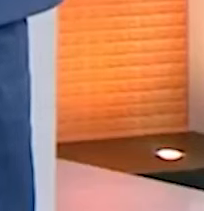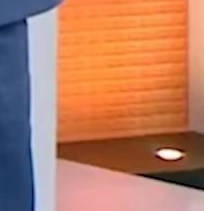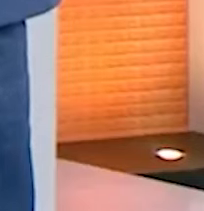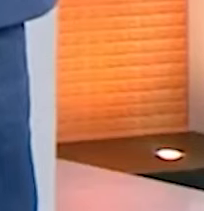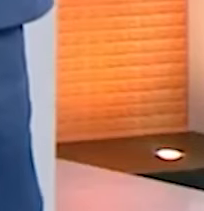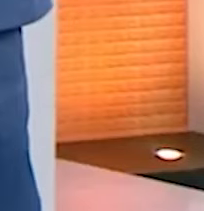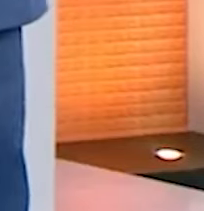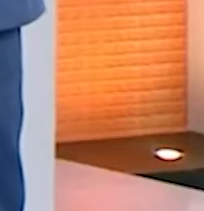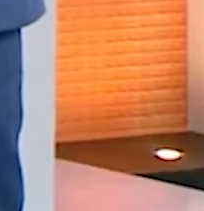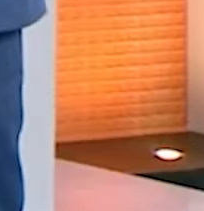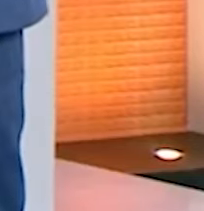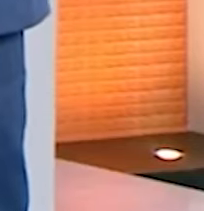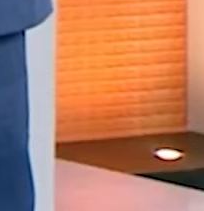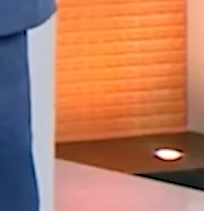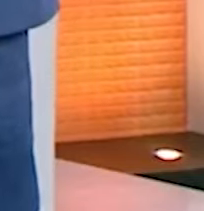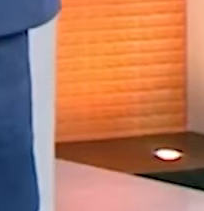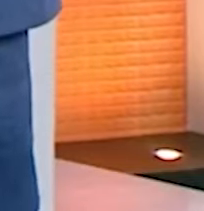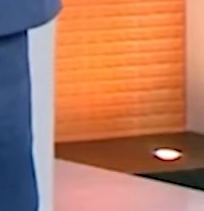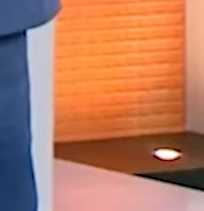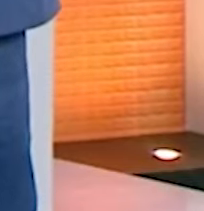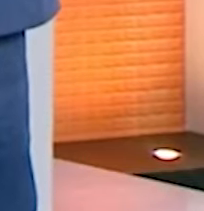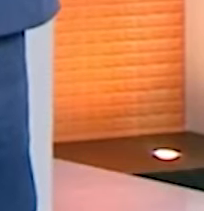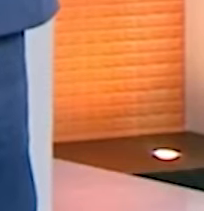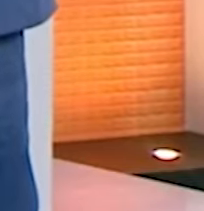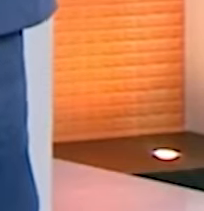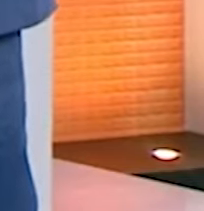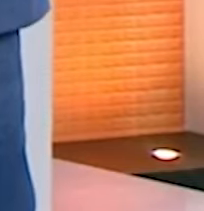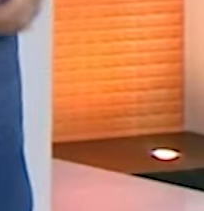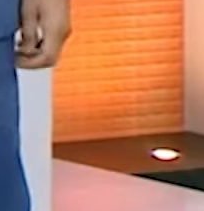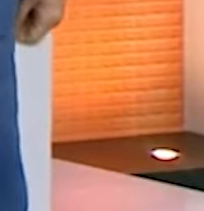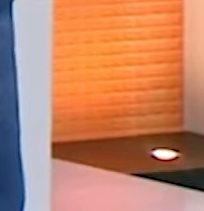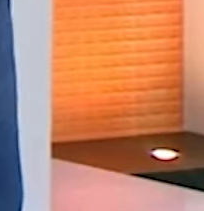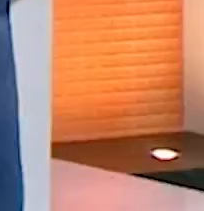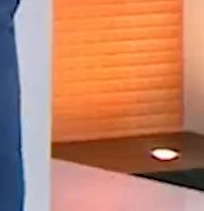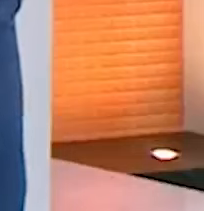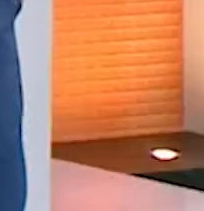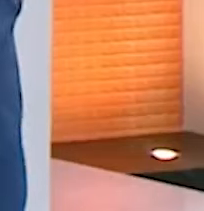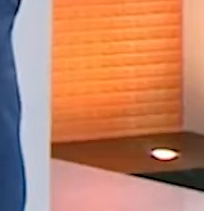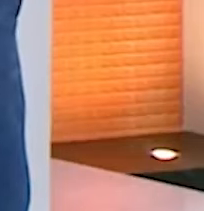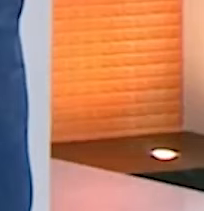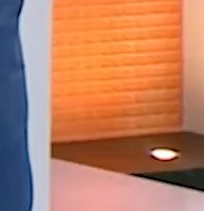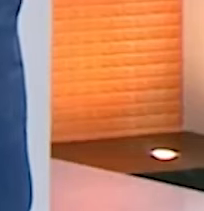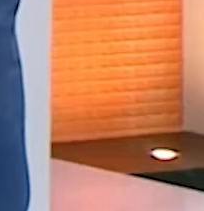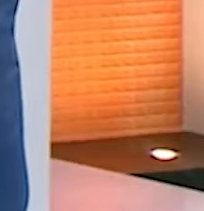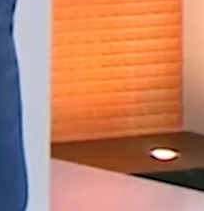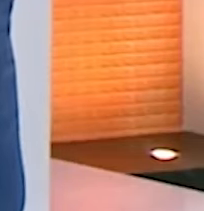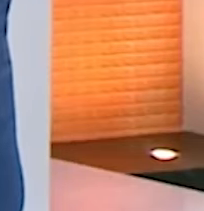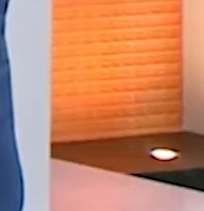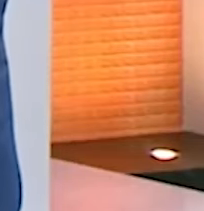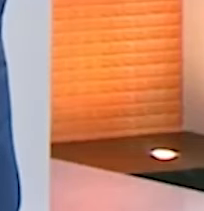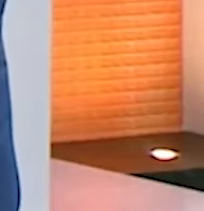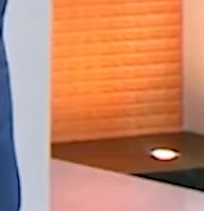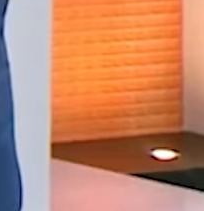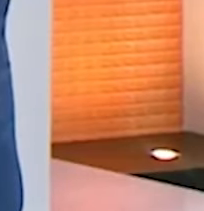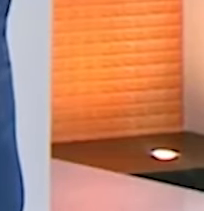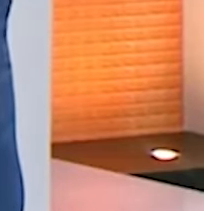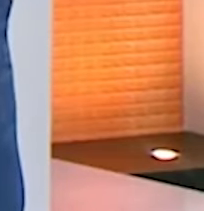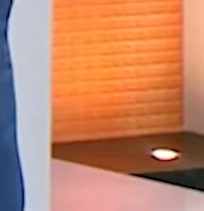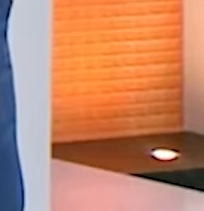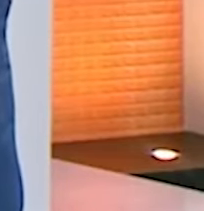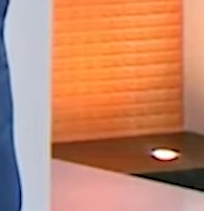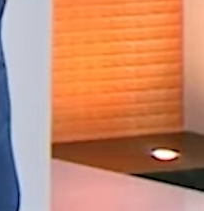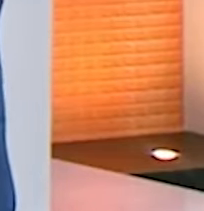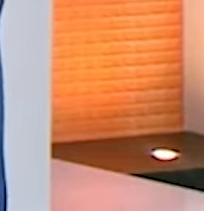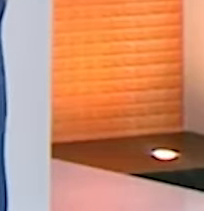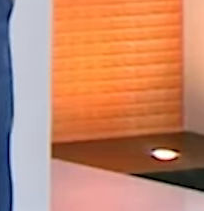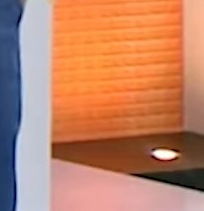Igan, mauna ka sa mga balita. Mag-subscribe sa GMA Integrated News sa YouTube. Sa mga kapuso abroad, subaybayan nyo kami sa GMA